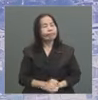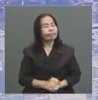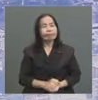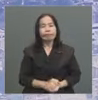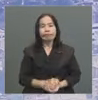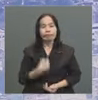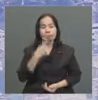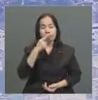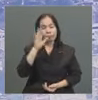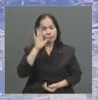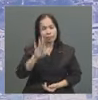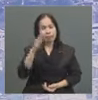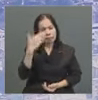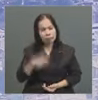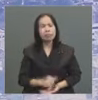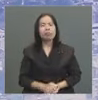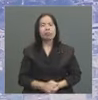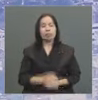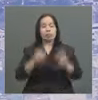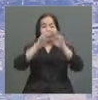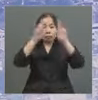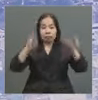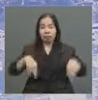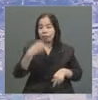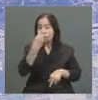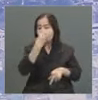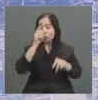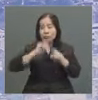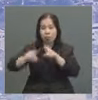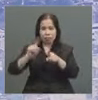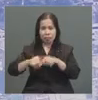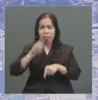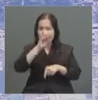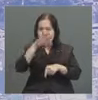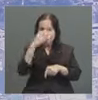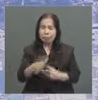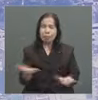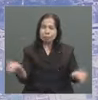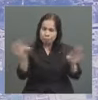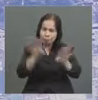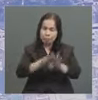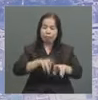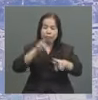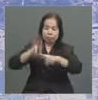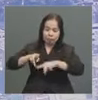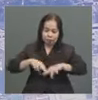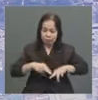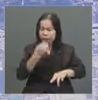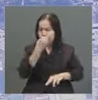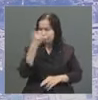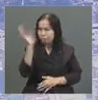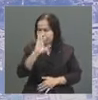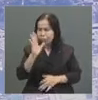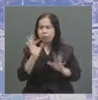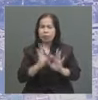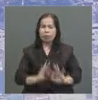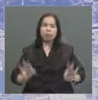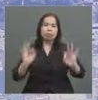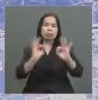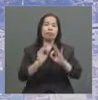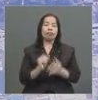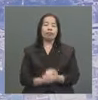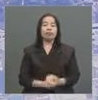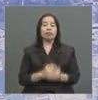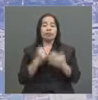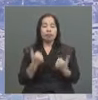ที่เราต้องปิดร้านอาหารต้องขอประทานโทษกับผู้ที่เป็นผู้ประกอบการมันมีความสำคัญแต่อย่างไรก็ตามแต่ครับ